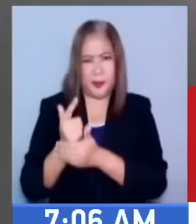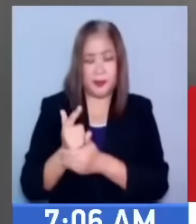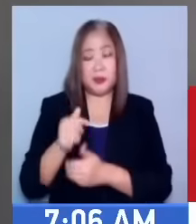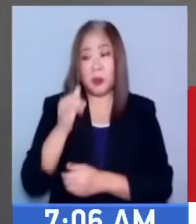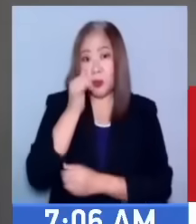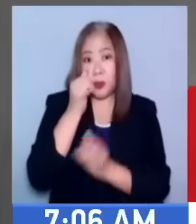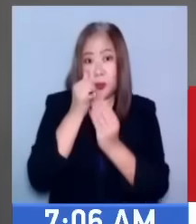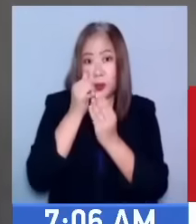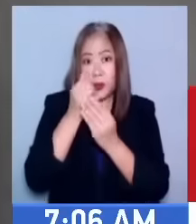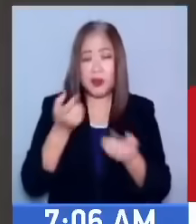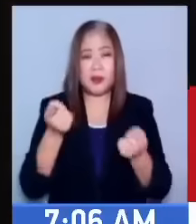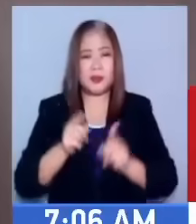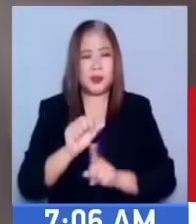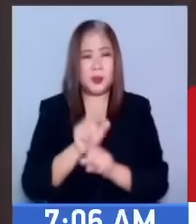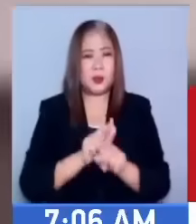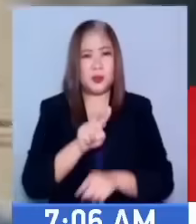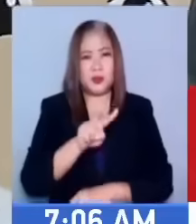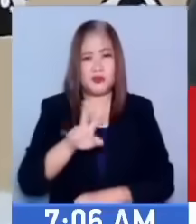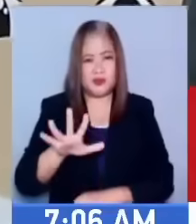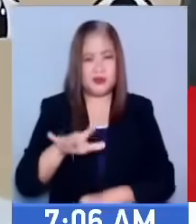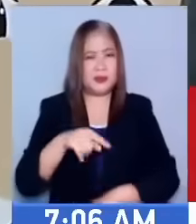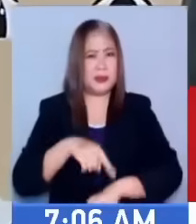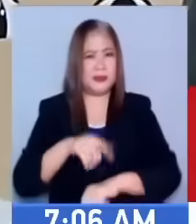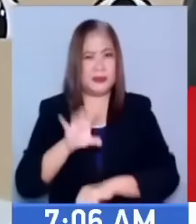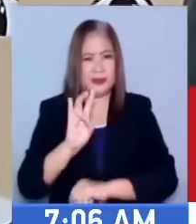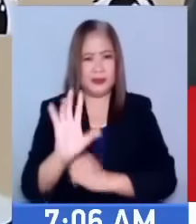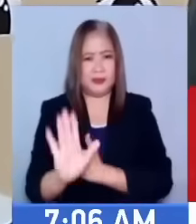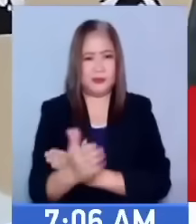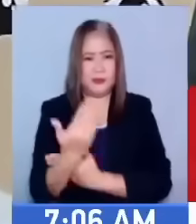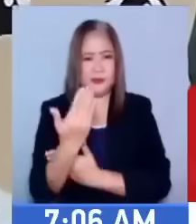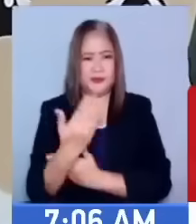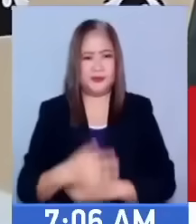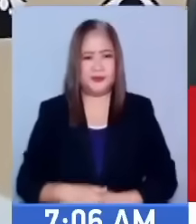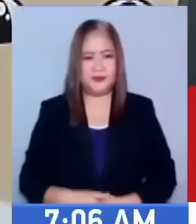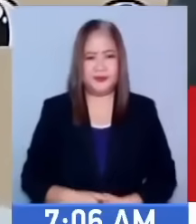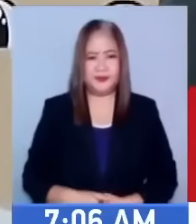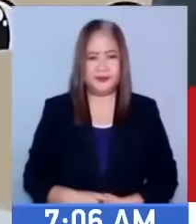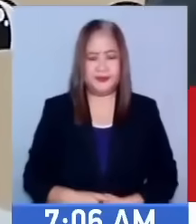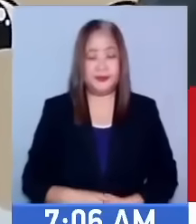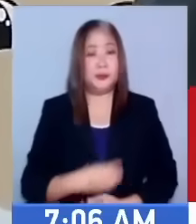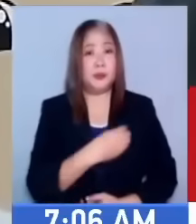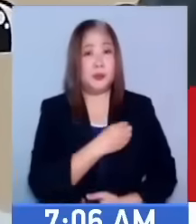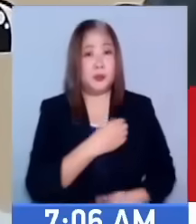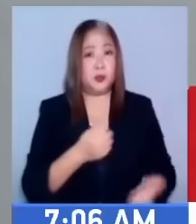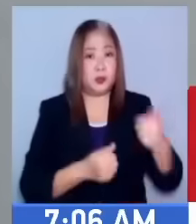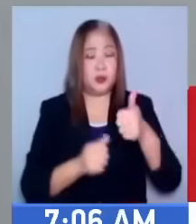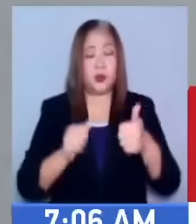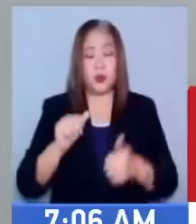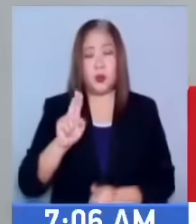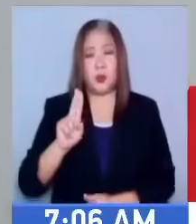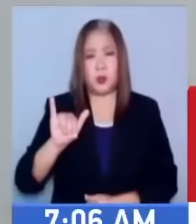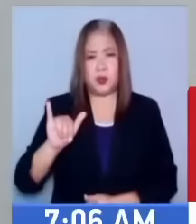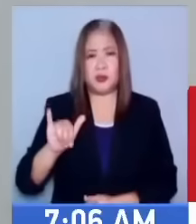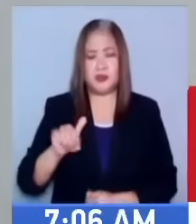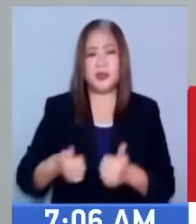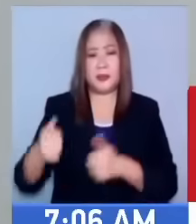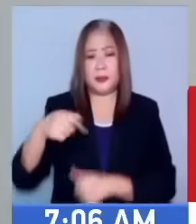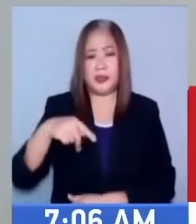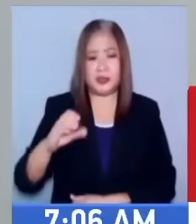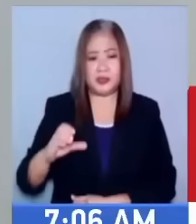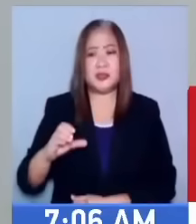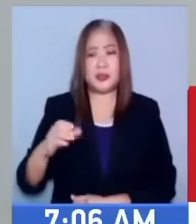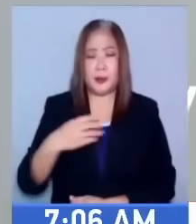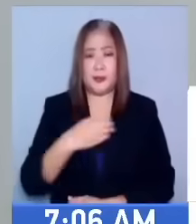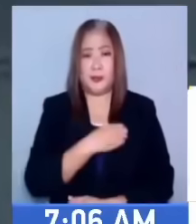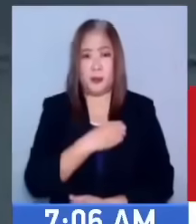August 25 pasado alas 7 ng umaga. Kinumpirma ni Police Colonel Froilan Uy, hepe ng Pasay Police, na isang police Pasay ang lalaki na kaputing